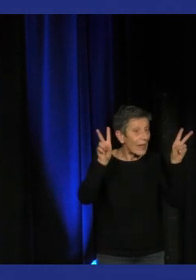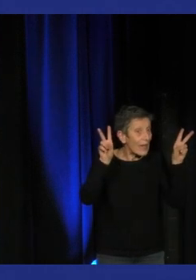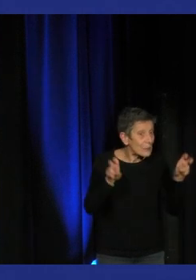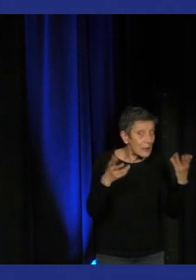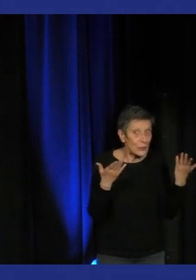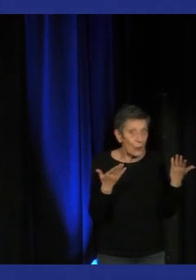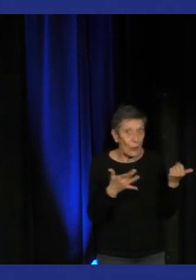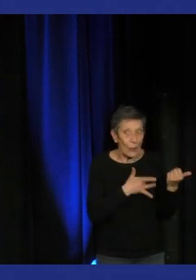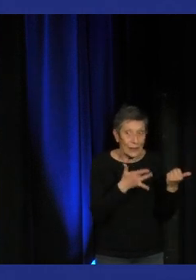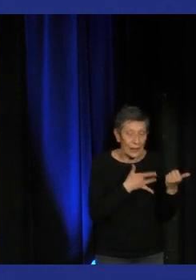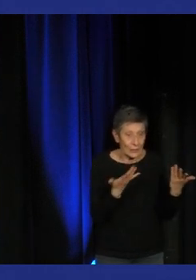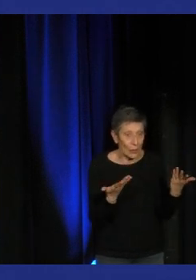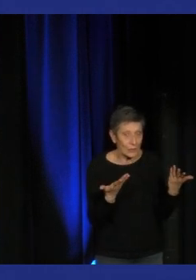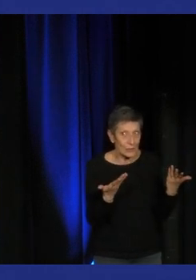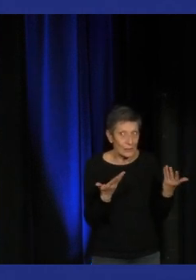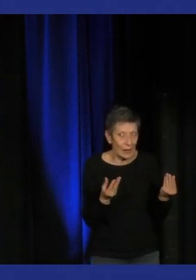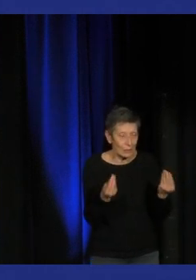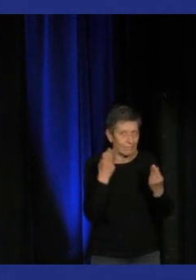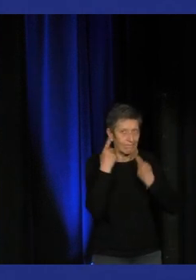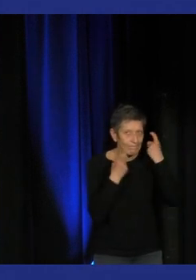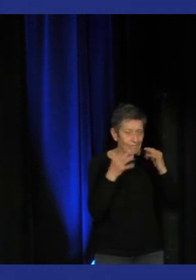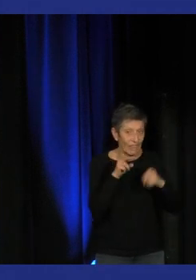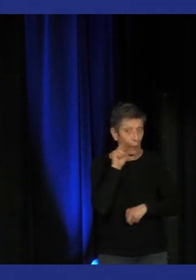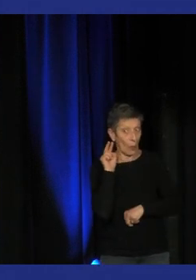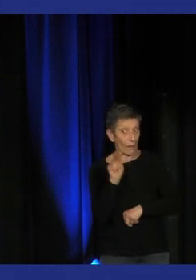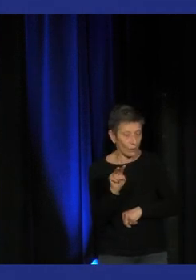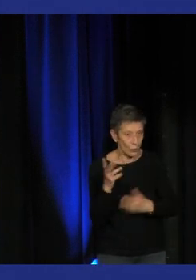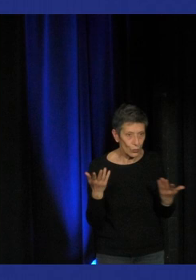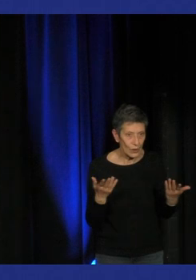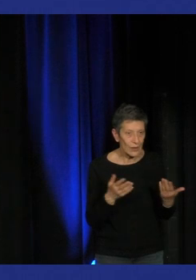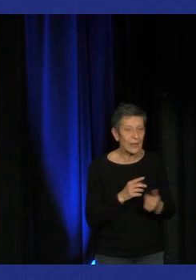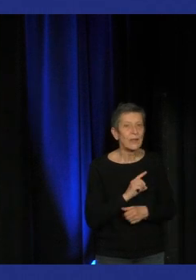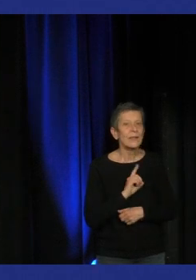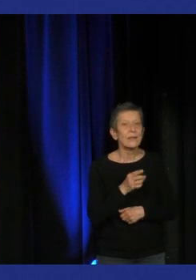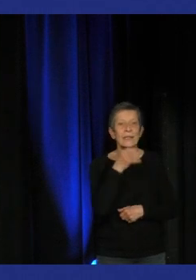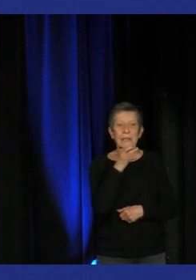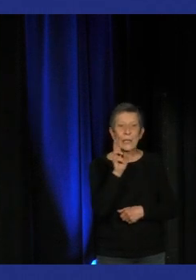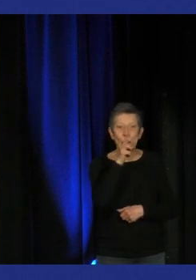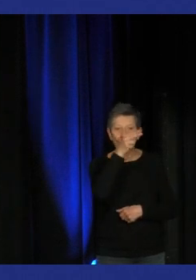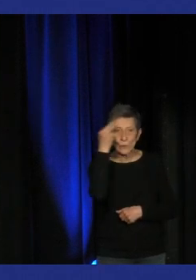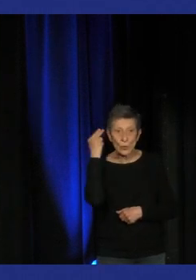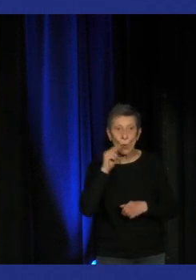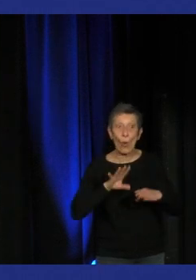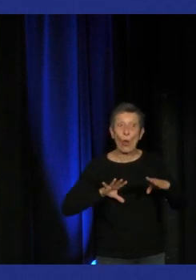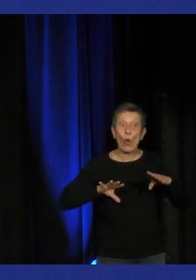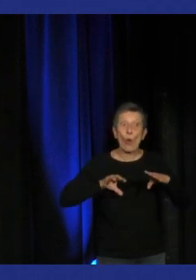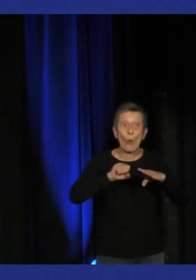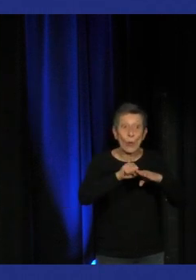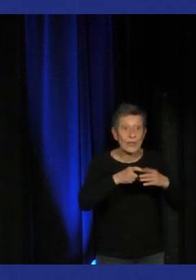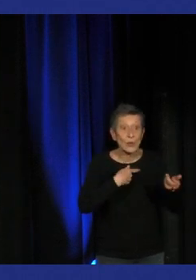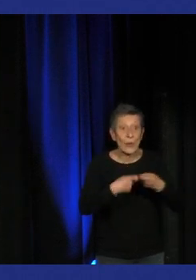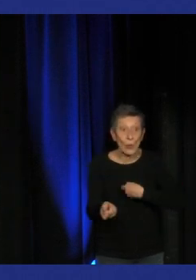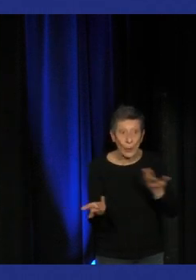difficile des points de vue hein, qu'on adopte dans les relations avec autrui. C'est ce que vous appelez la notion de compensation